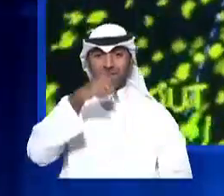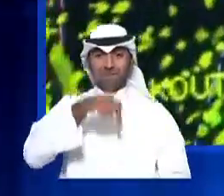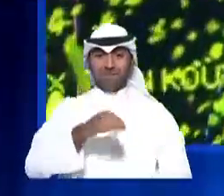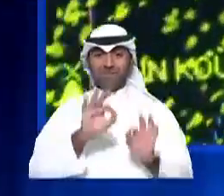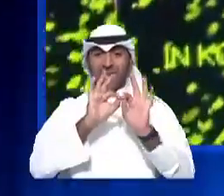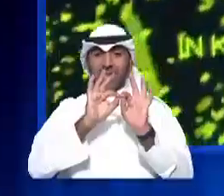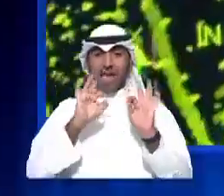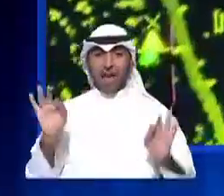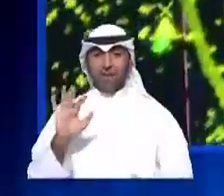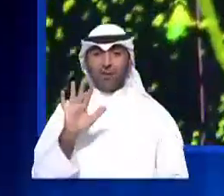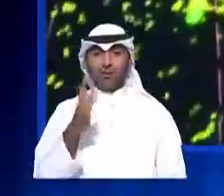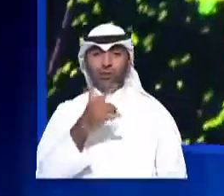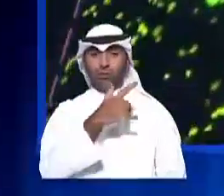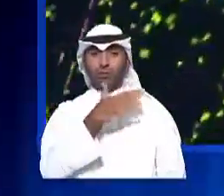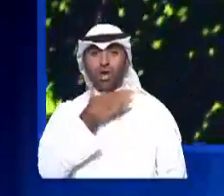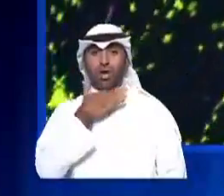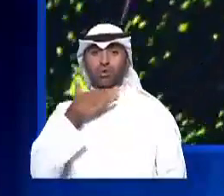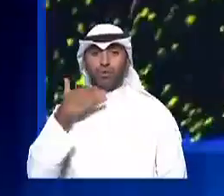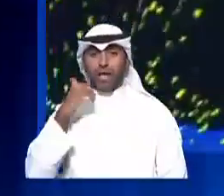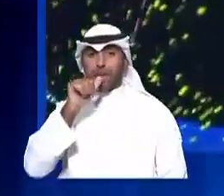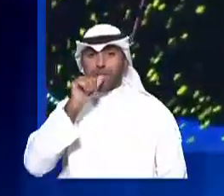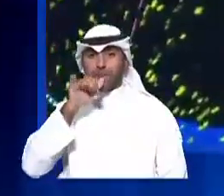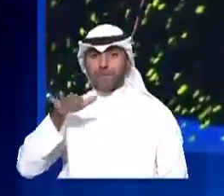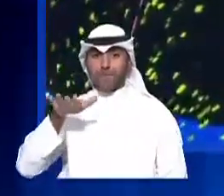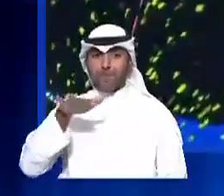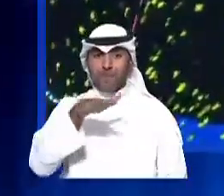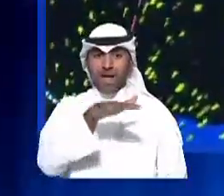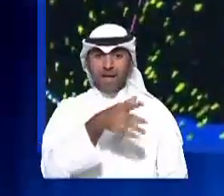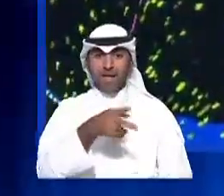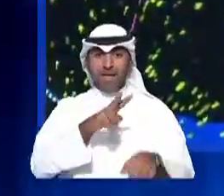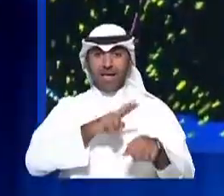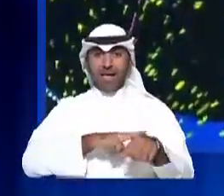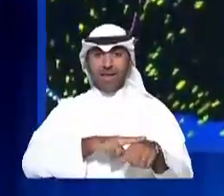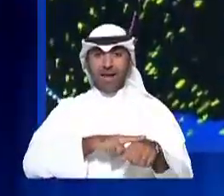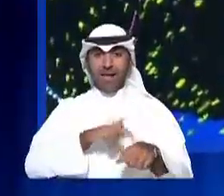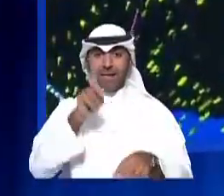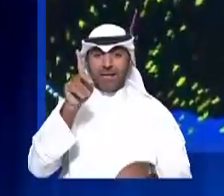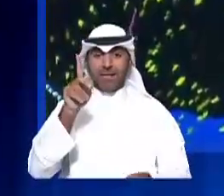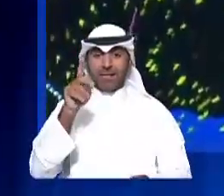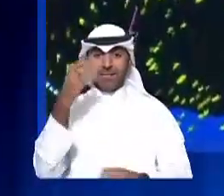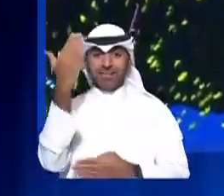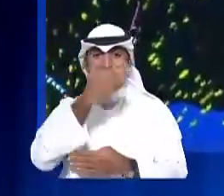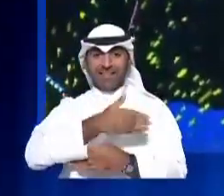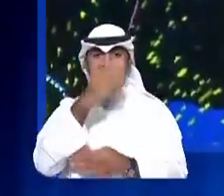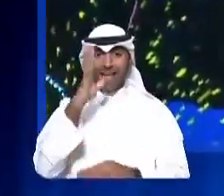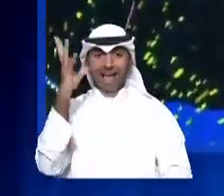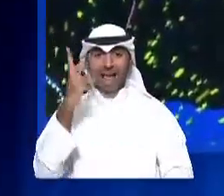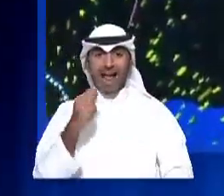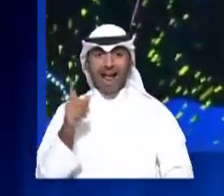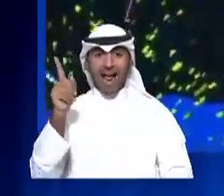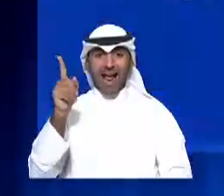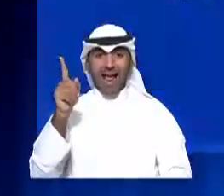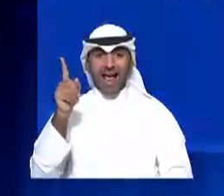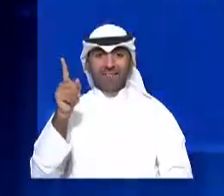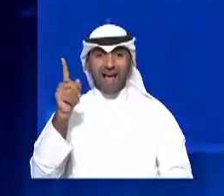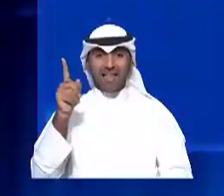الدوحة، بالإضافة إلى تأثير مباشر على المخزون السمكي للثروة السمكية